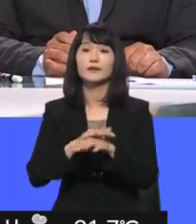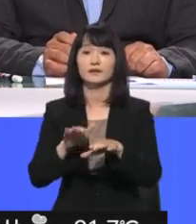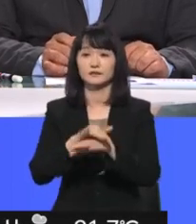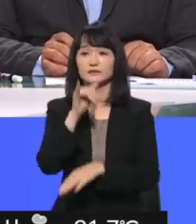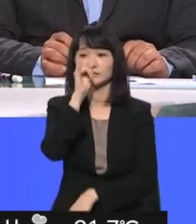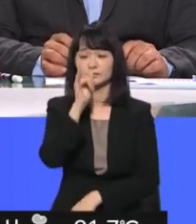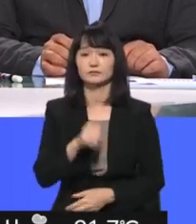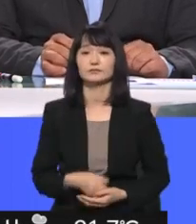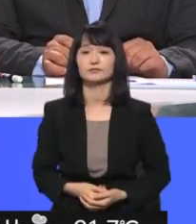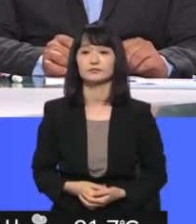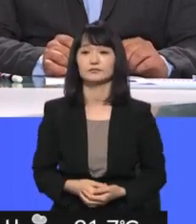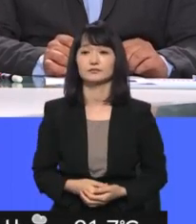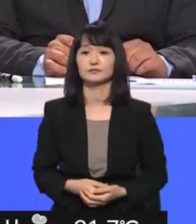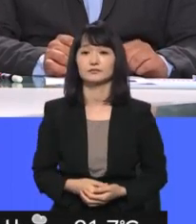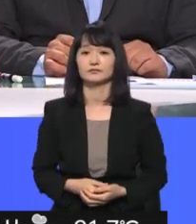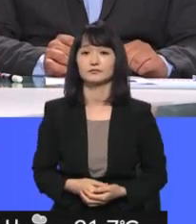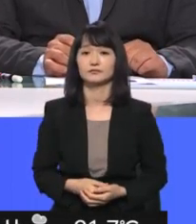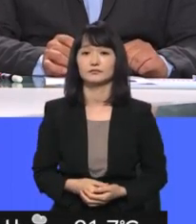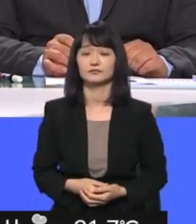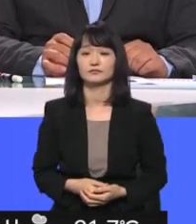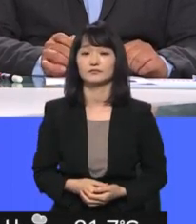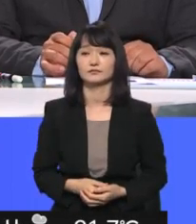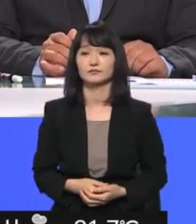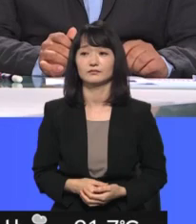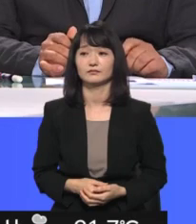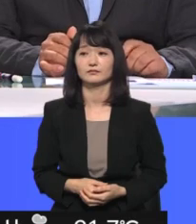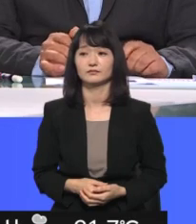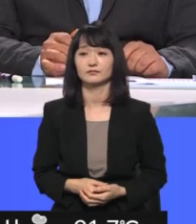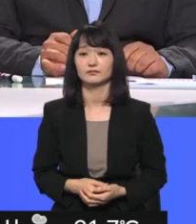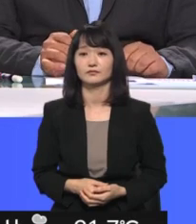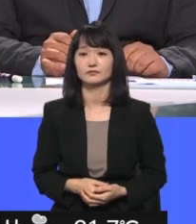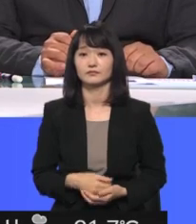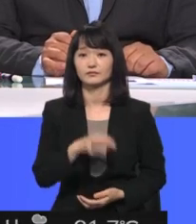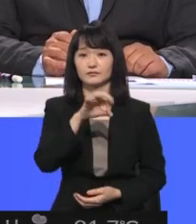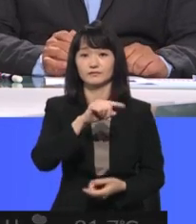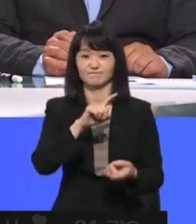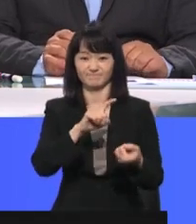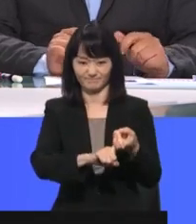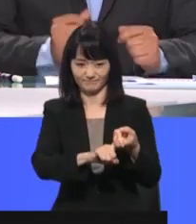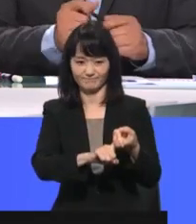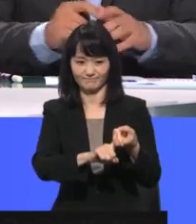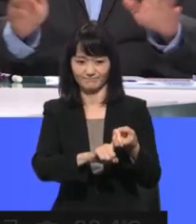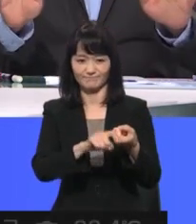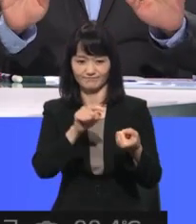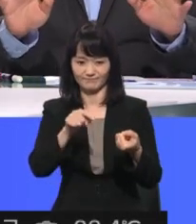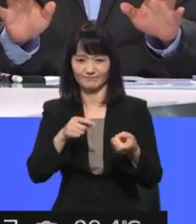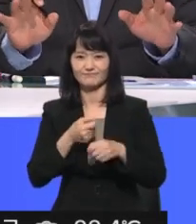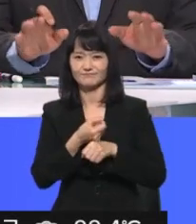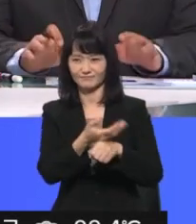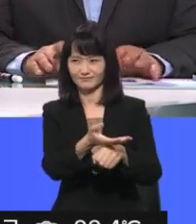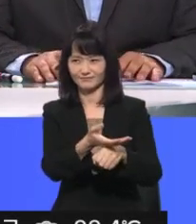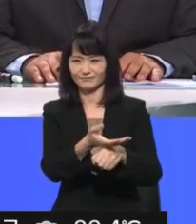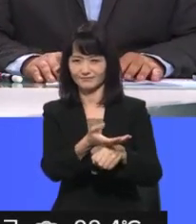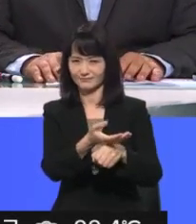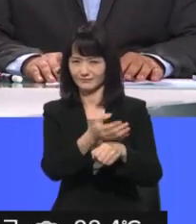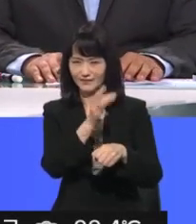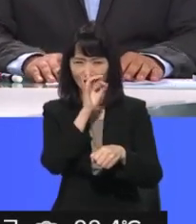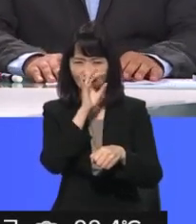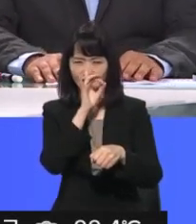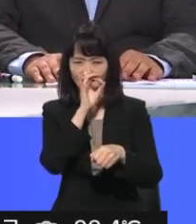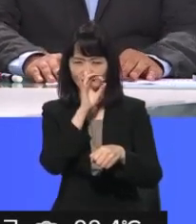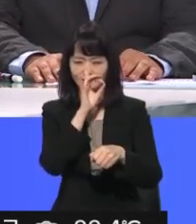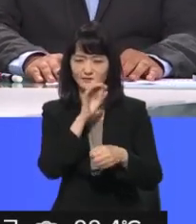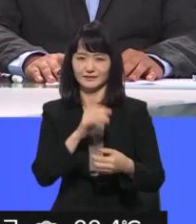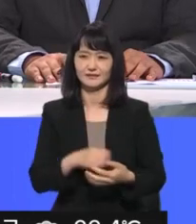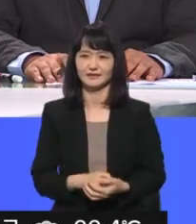계셨습니다 저희가 링크들 어쩜 이른바 핵 원을 부리는 분들이 전해드리고 좀 아아아 을 맡아 게 그것만 하지만 아직도 갖춘 되요 아